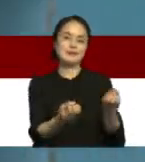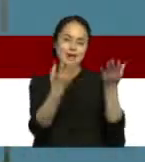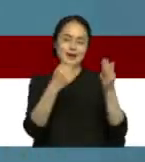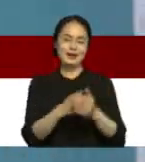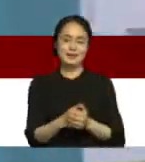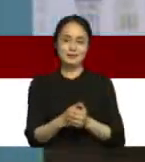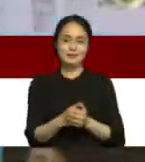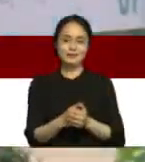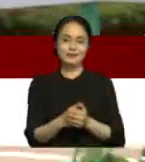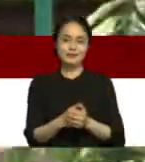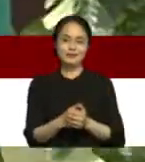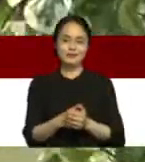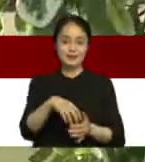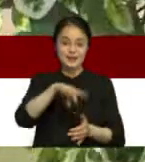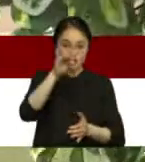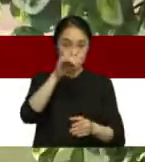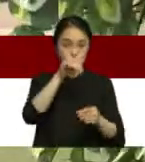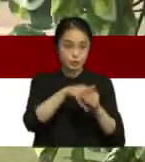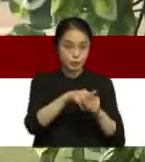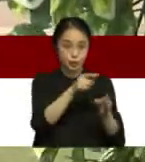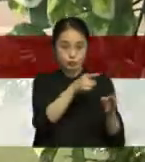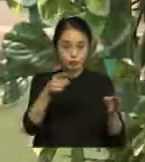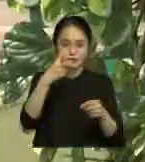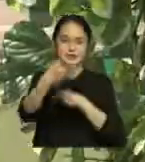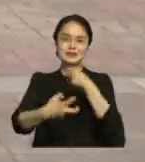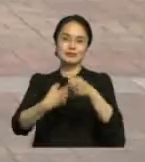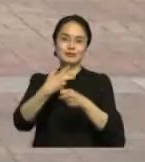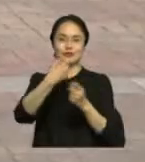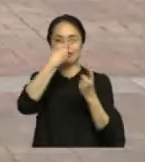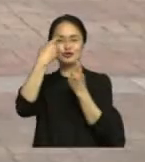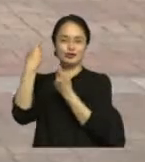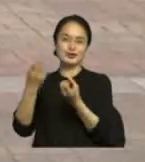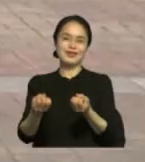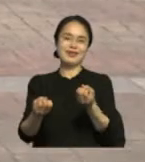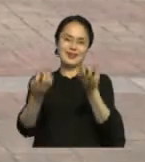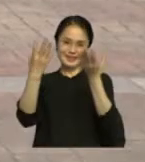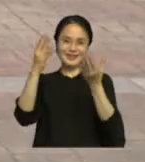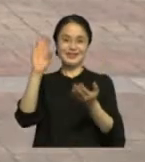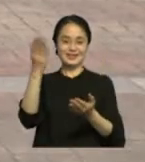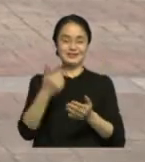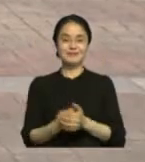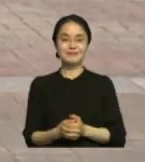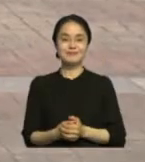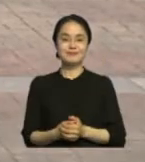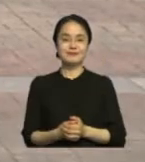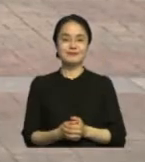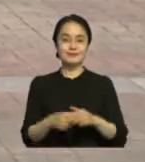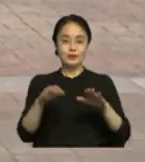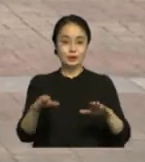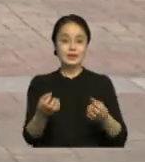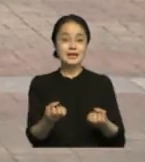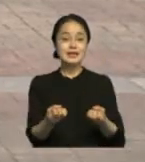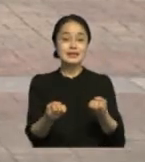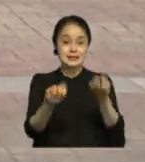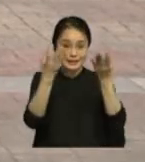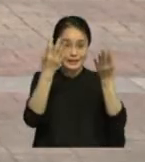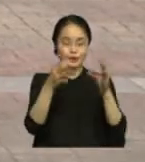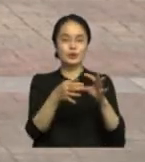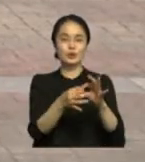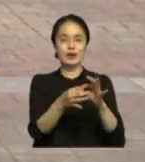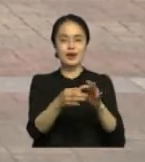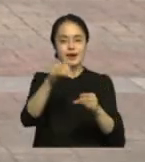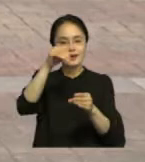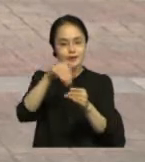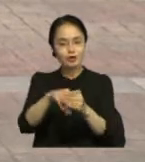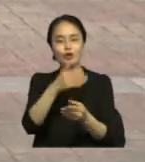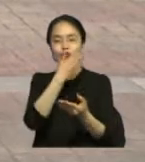해인 만큼 더 뜻깊은 행사였습니다. 오늘 유권자의 날 기념식을 통해 선거의 의미를 되새기고